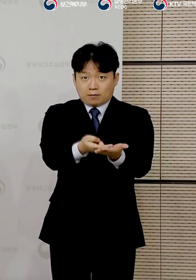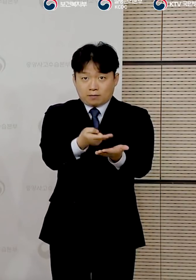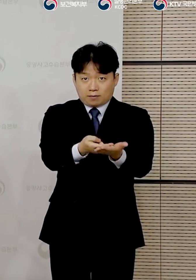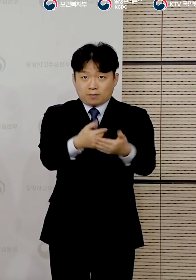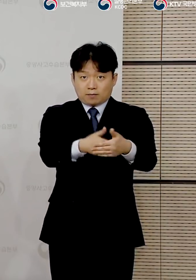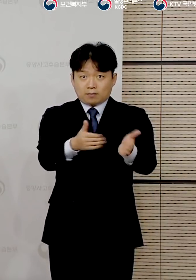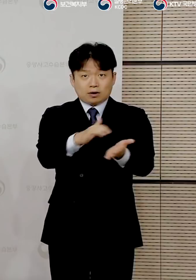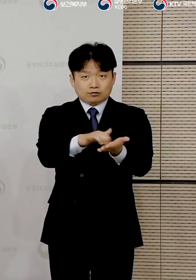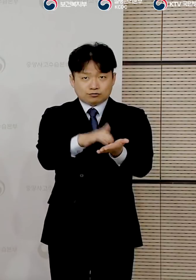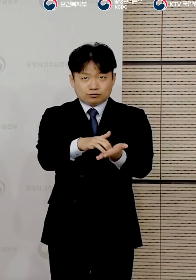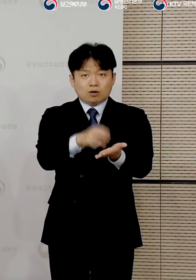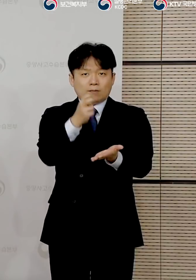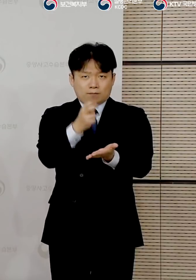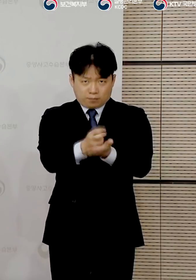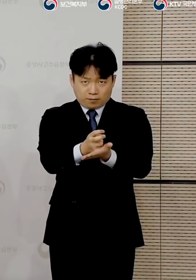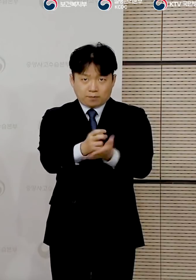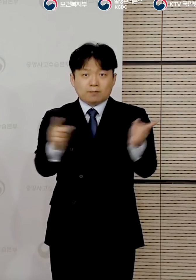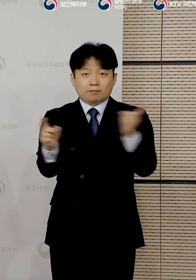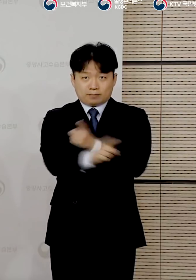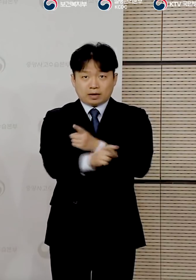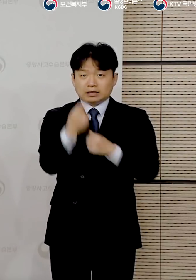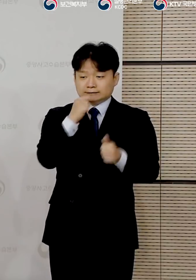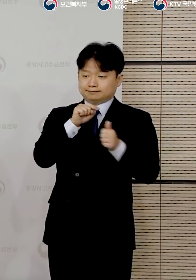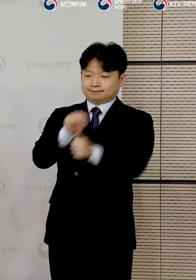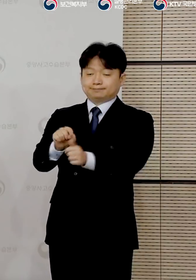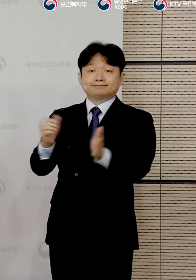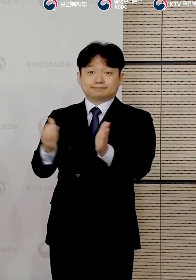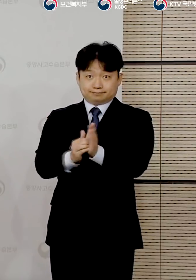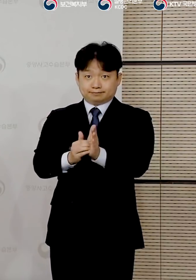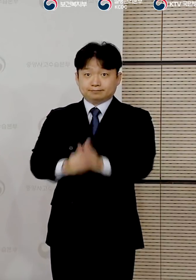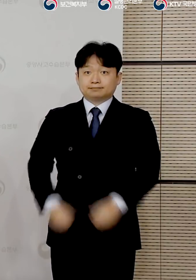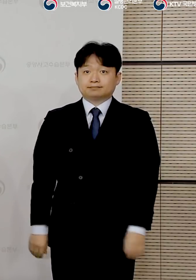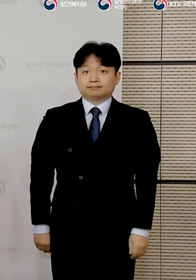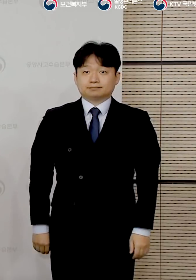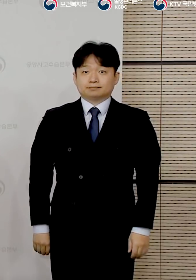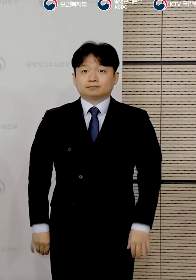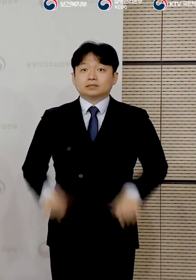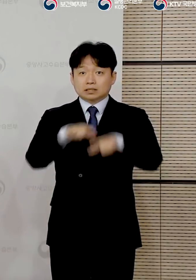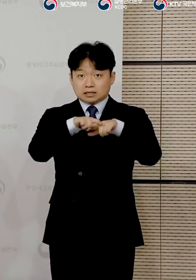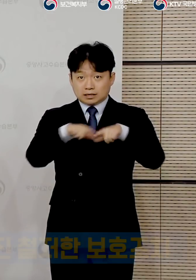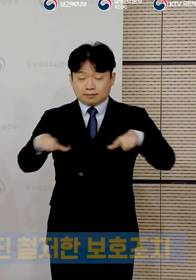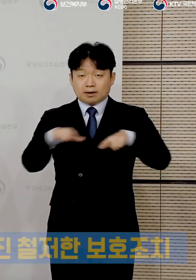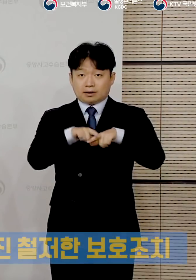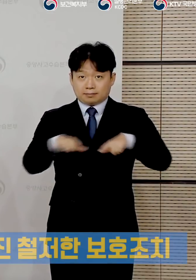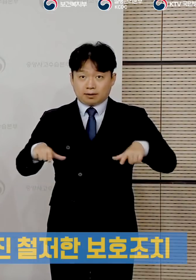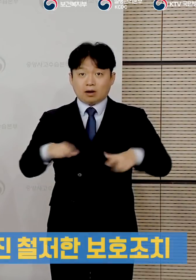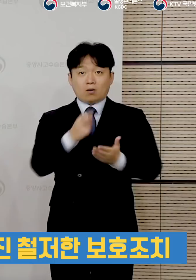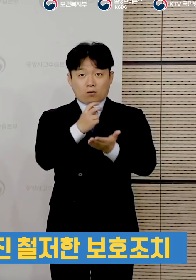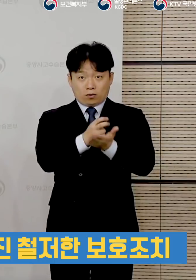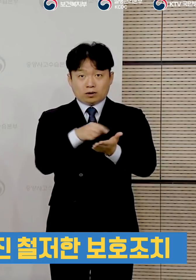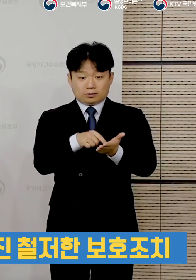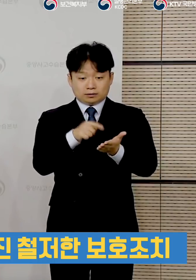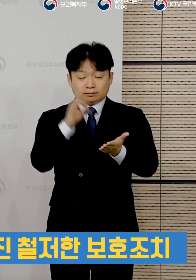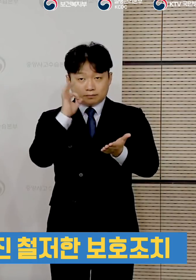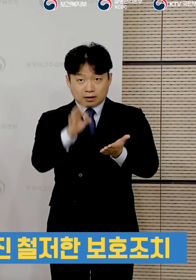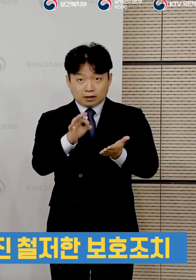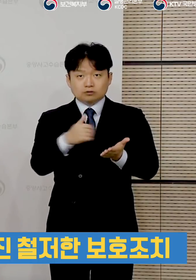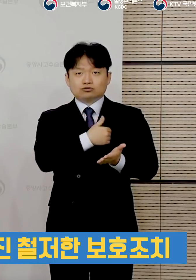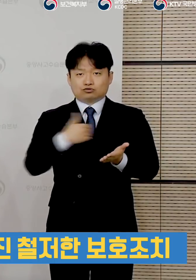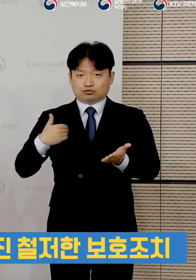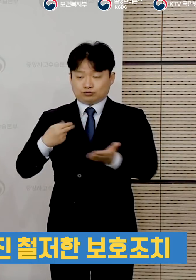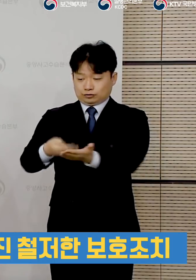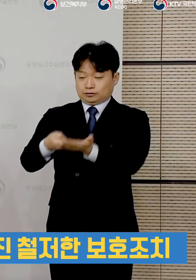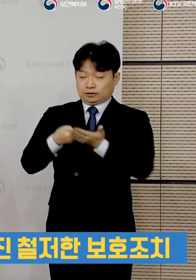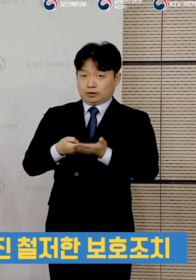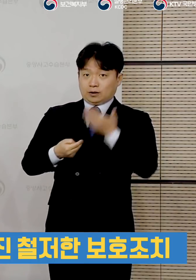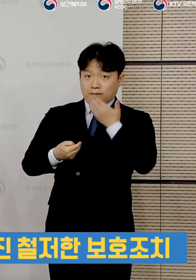기본 원칙을 변경하여 시사를 하였습니다. 그래서 그런 일반 원칙에 따르면 환자가 그 환자를 충분히 수용할 수